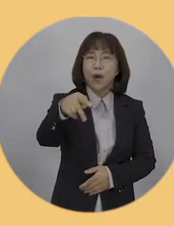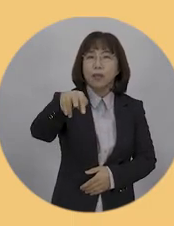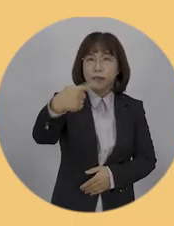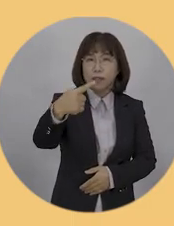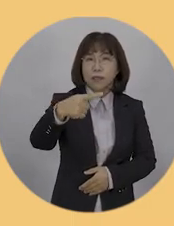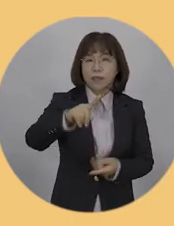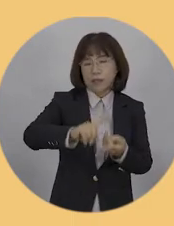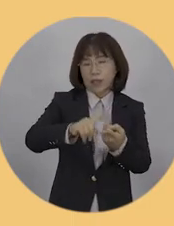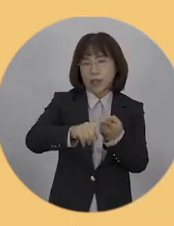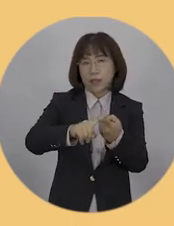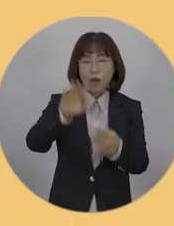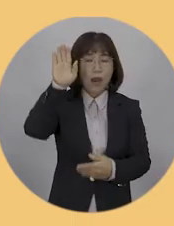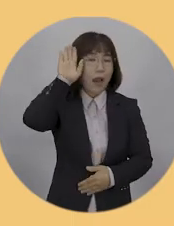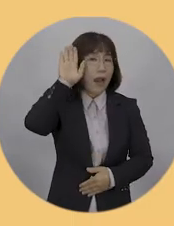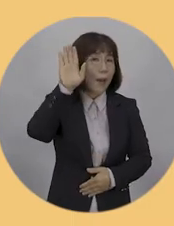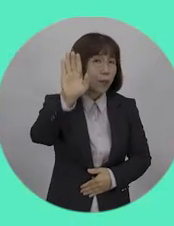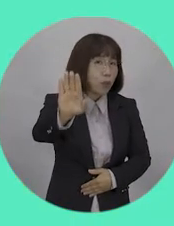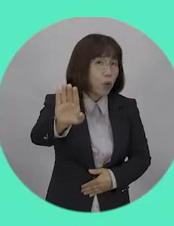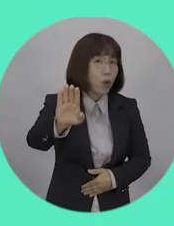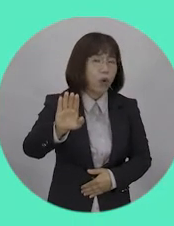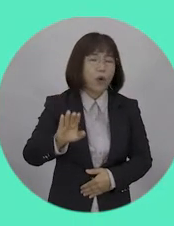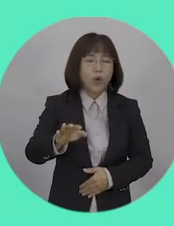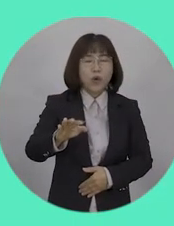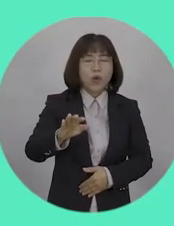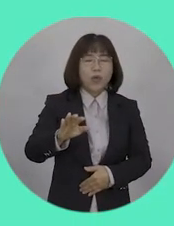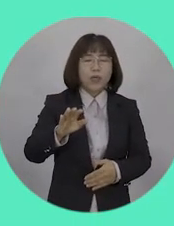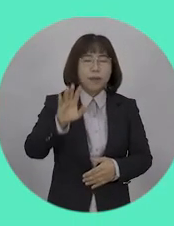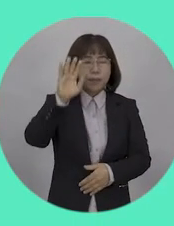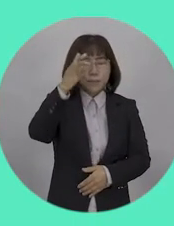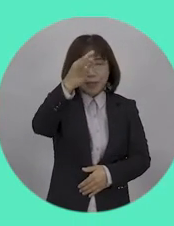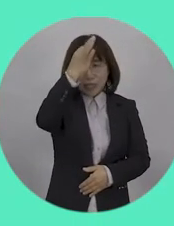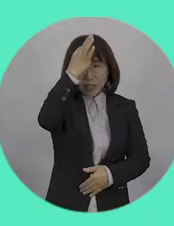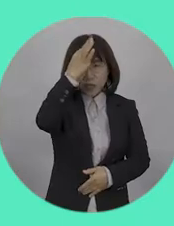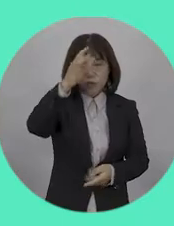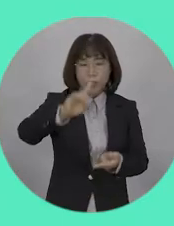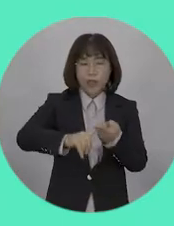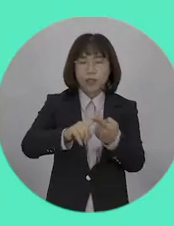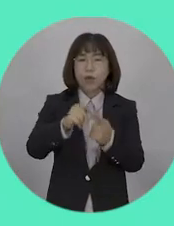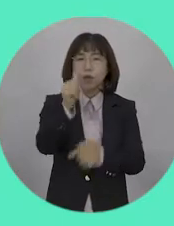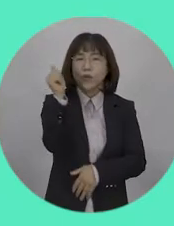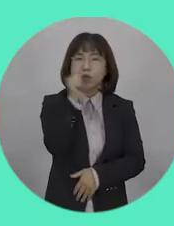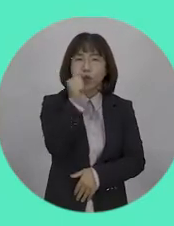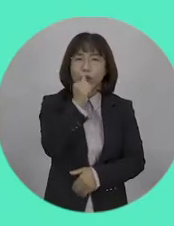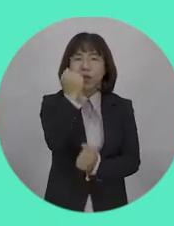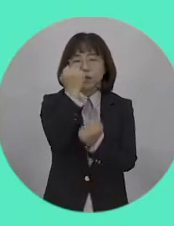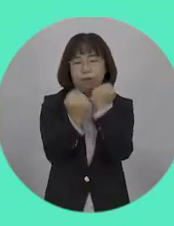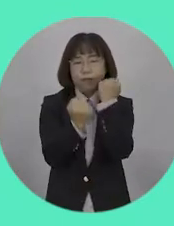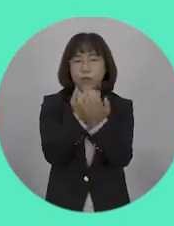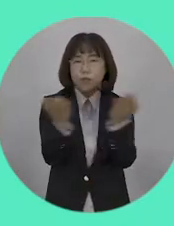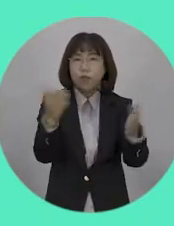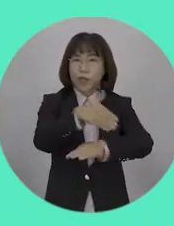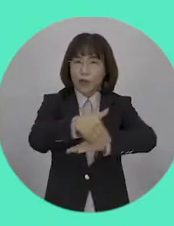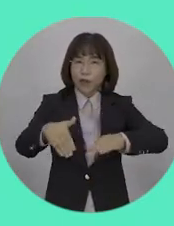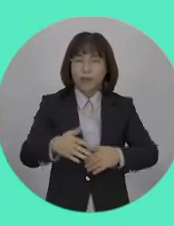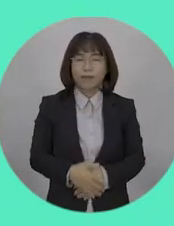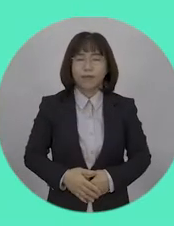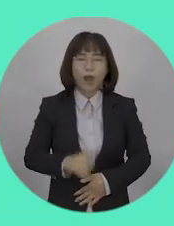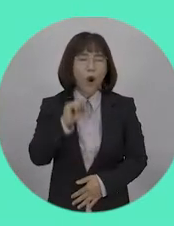시대와 미래 기술 전망을 살펴보고 향후 메타버스가 바꿔나갈 산업의 미래 지형도에 대해 소개할